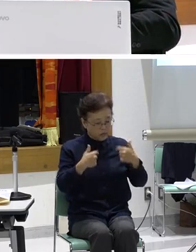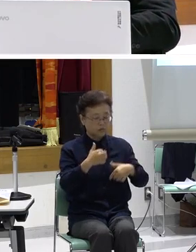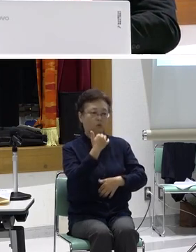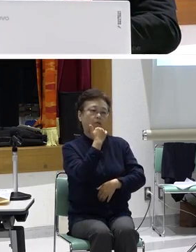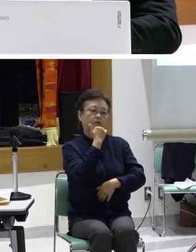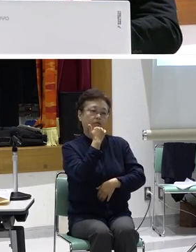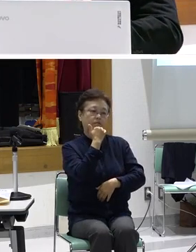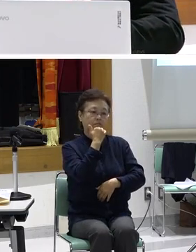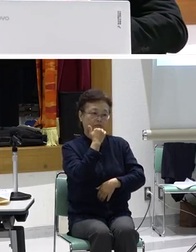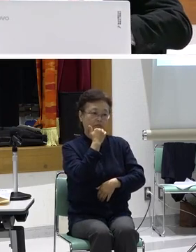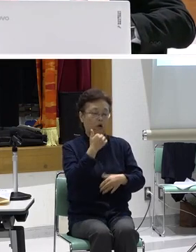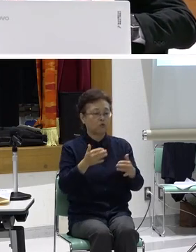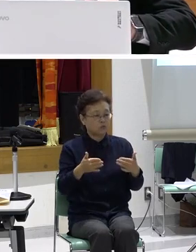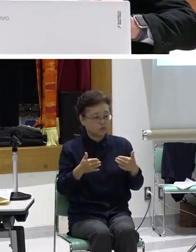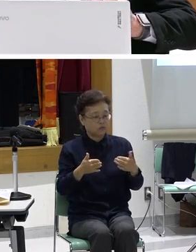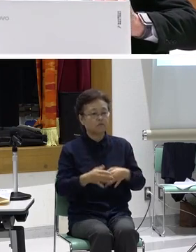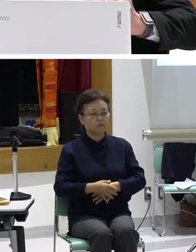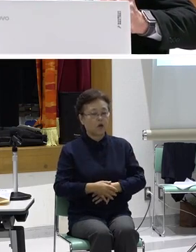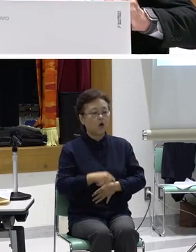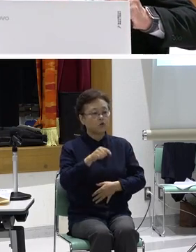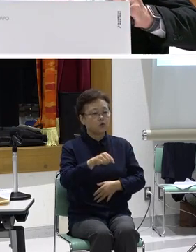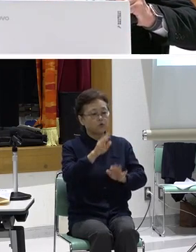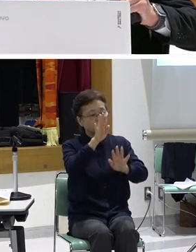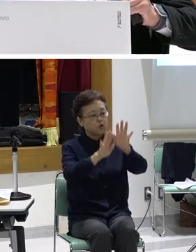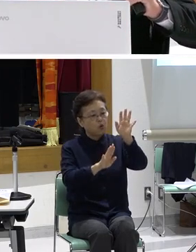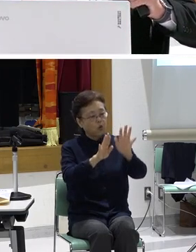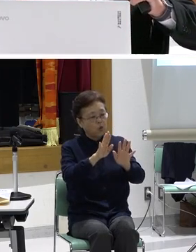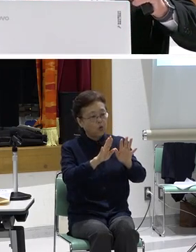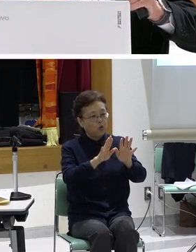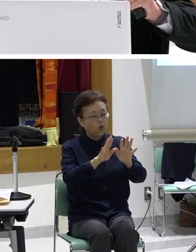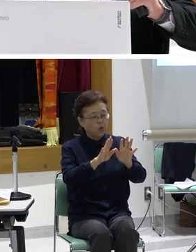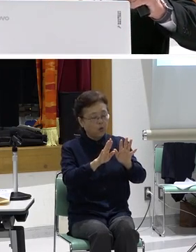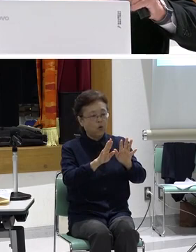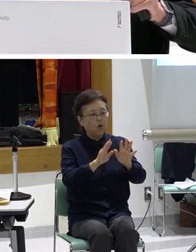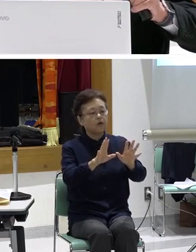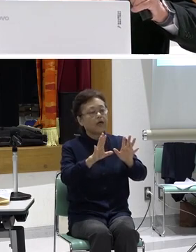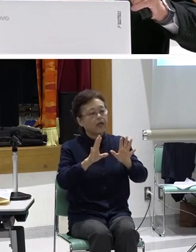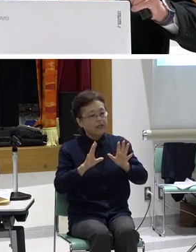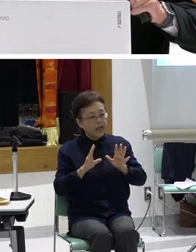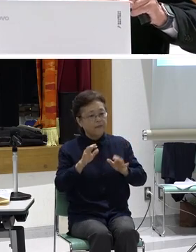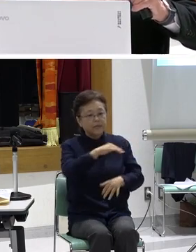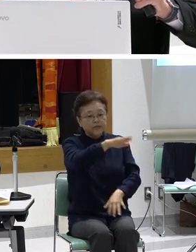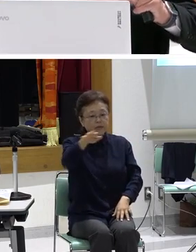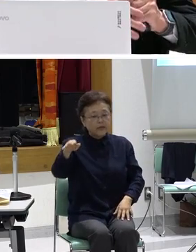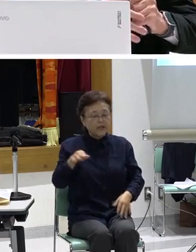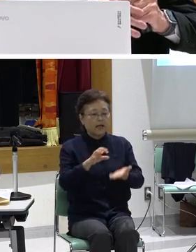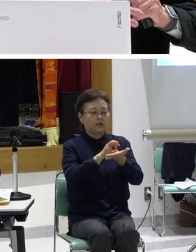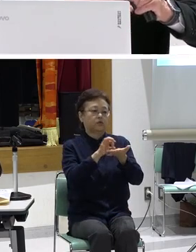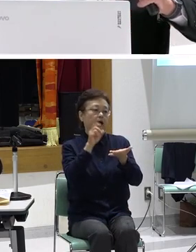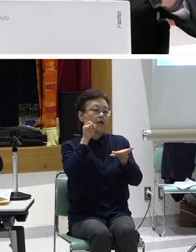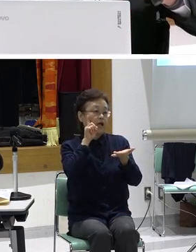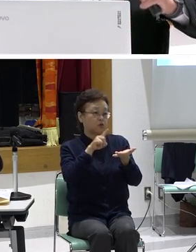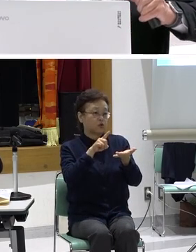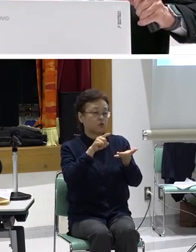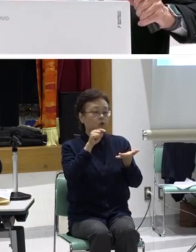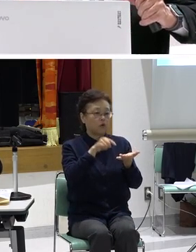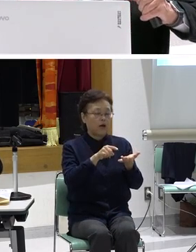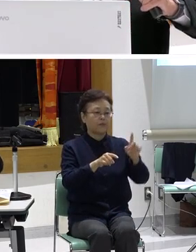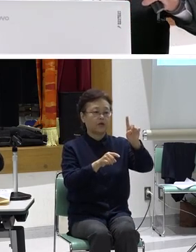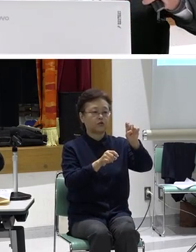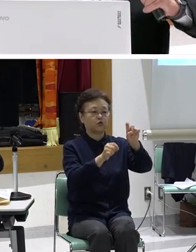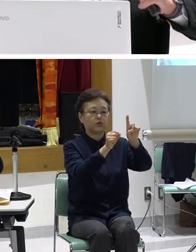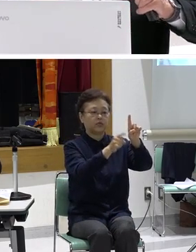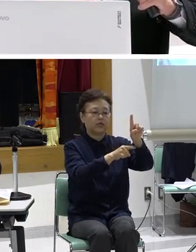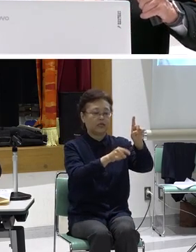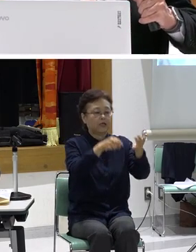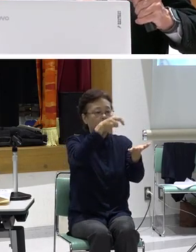じゃあやっぱりそういう時代情勢を踏まえて、やっぱりみんなが使いやすいものっていうことを考えると、11人乗りじゃなくて17人乗